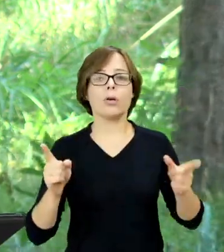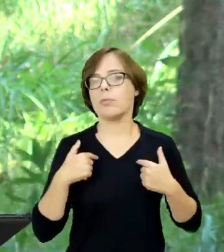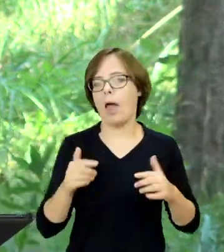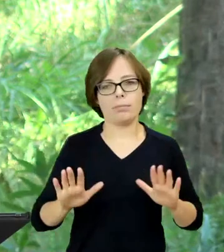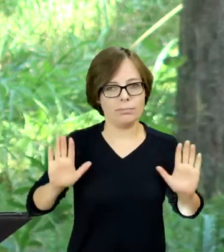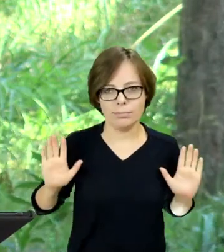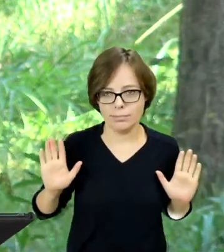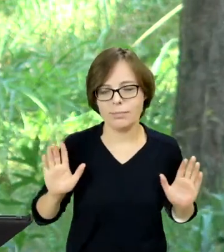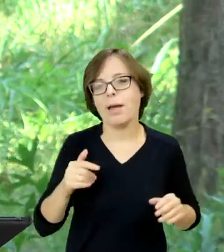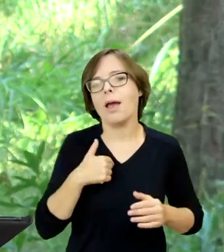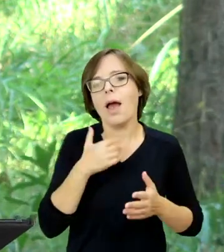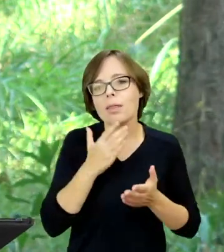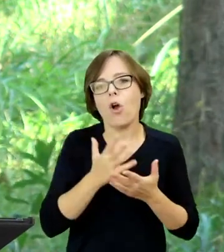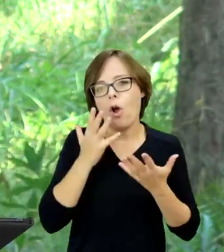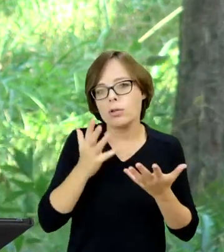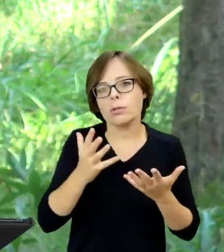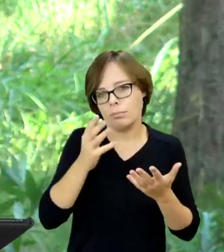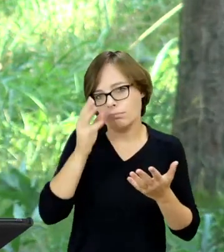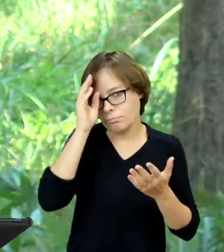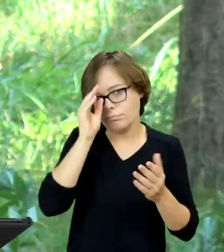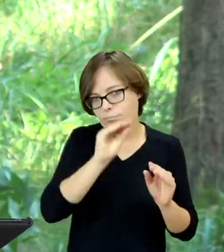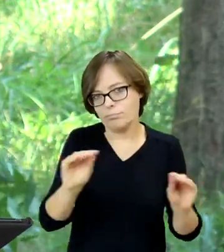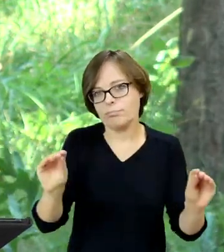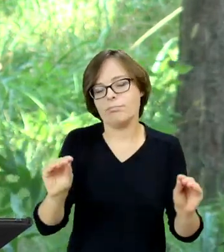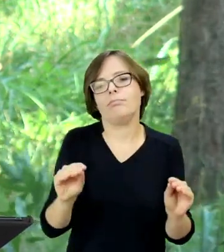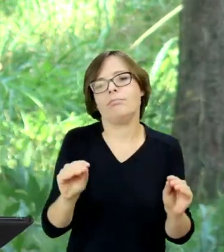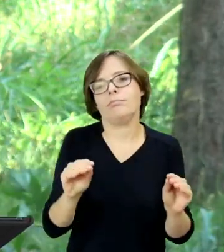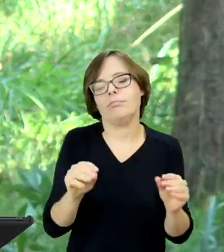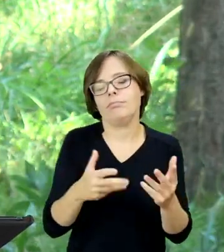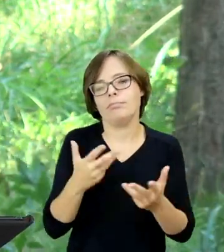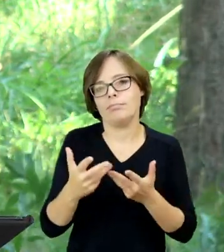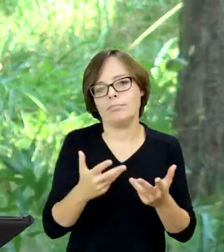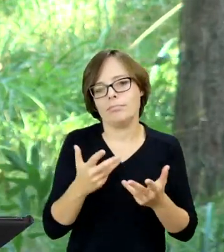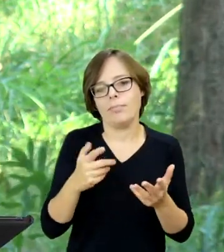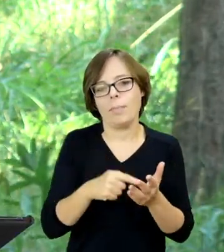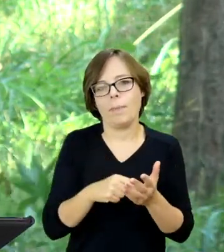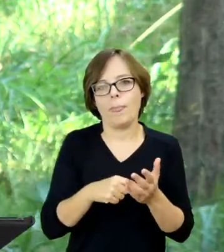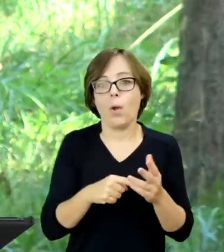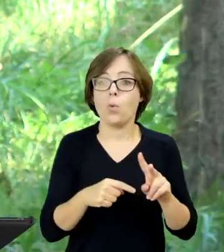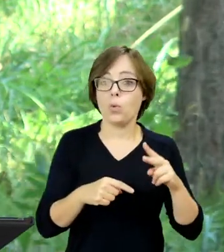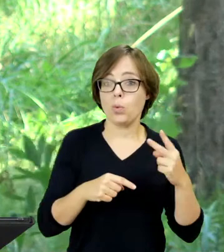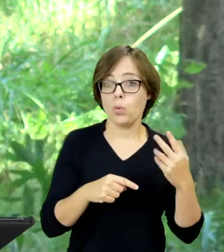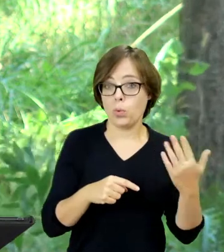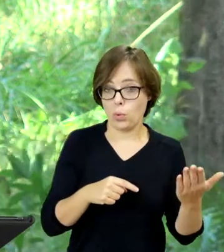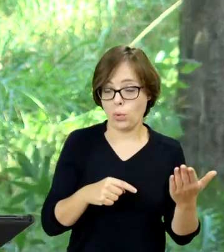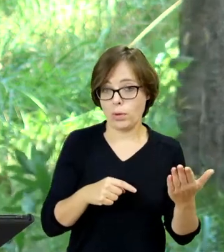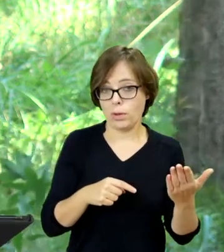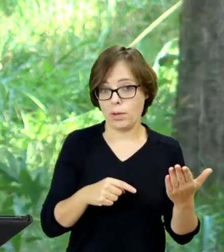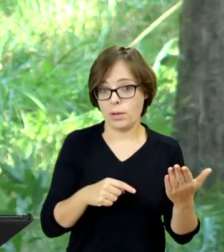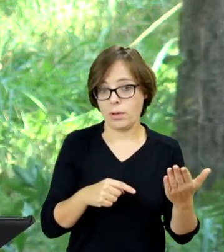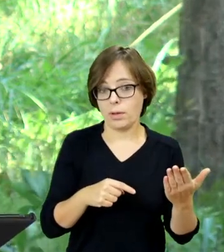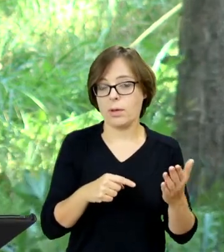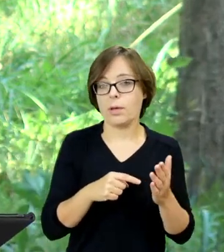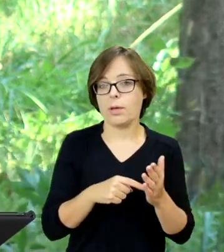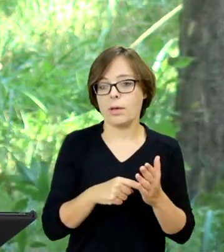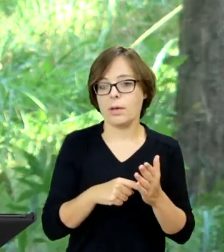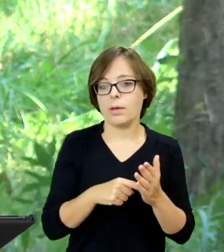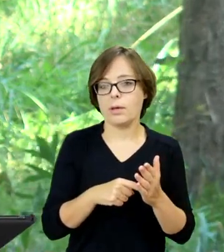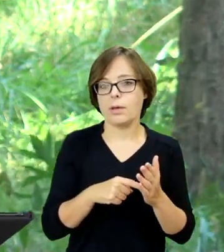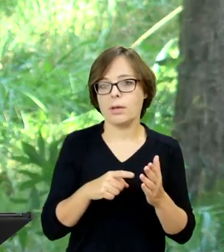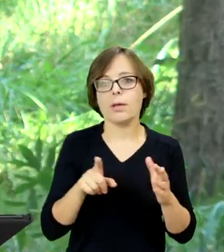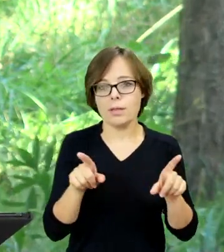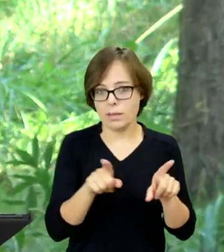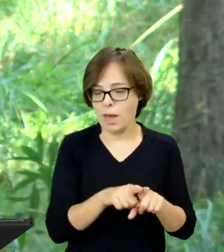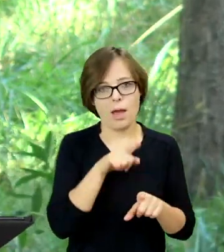rację. Chciałabym tylko zwrócić państwa uwagę na to, że te drugie, te, które odgrywały też